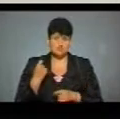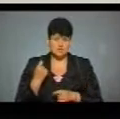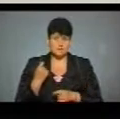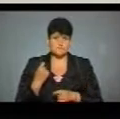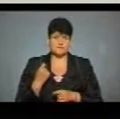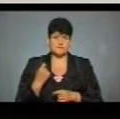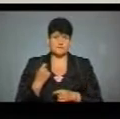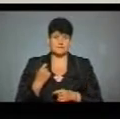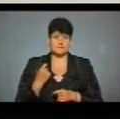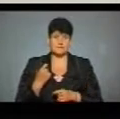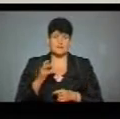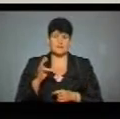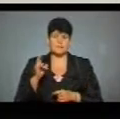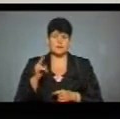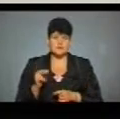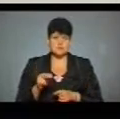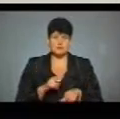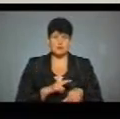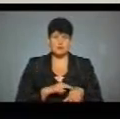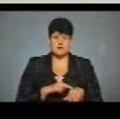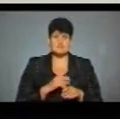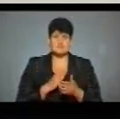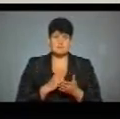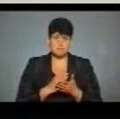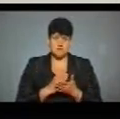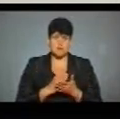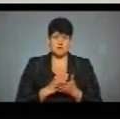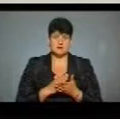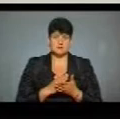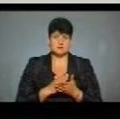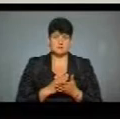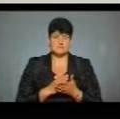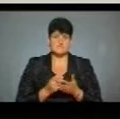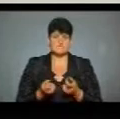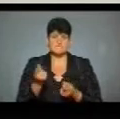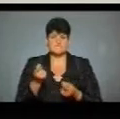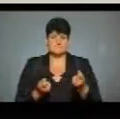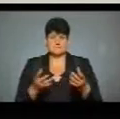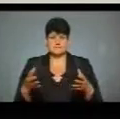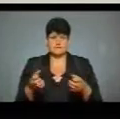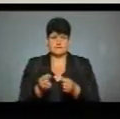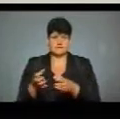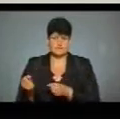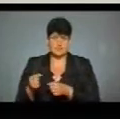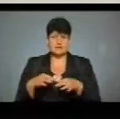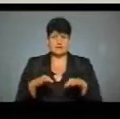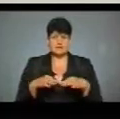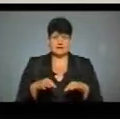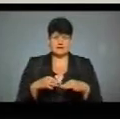Нацполіція має виявляти такі транспортні засоби